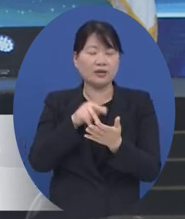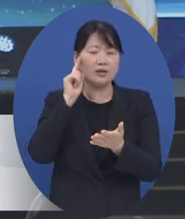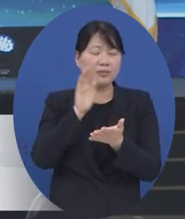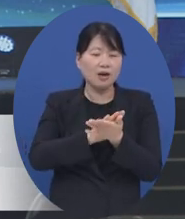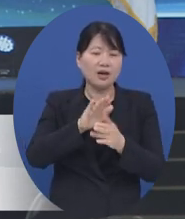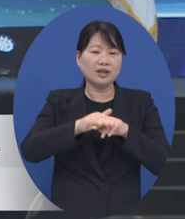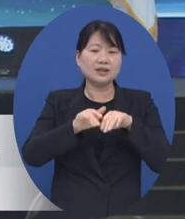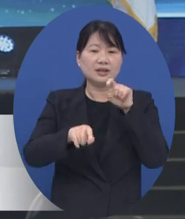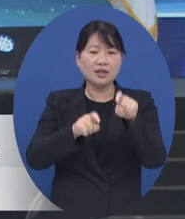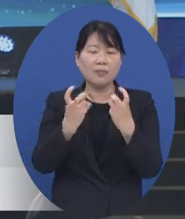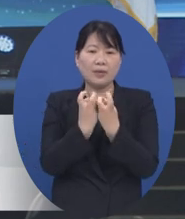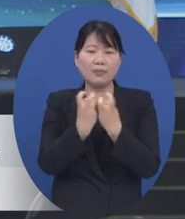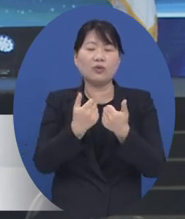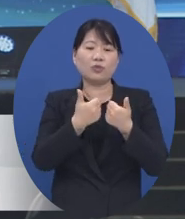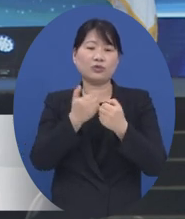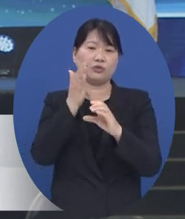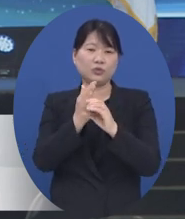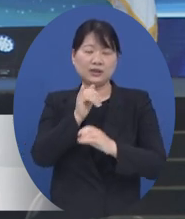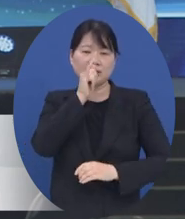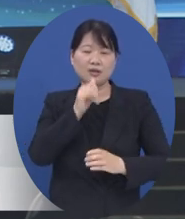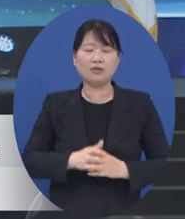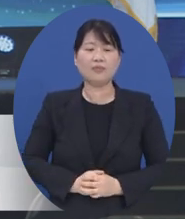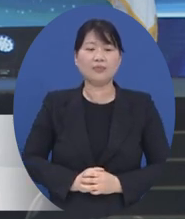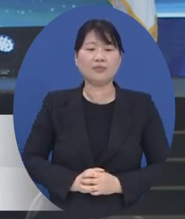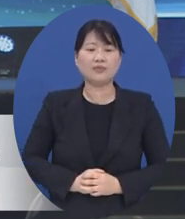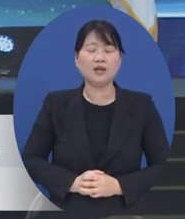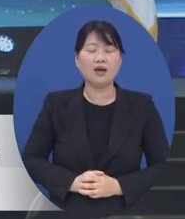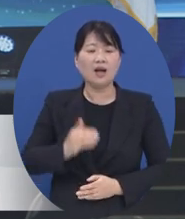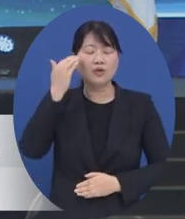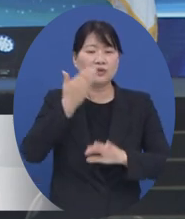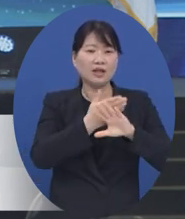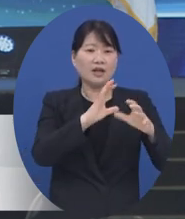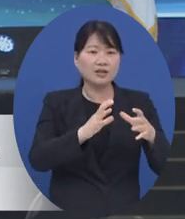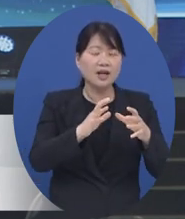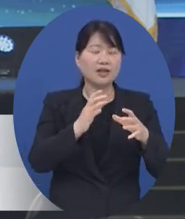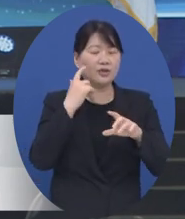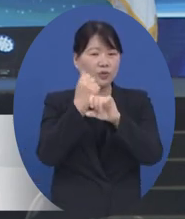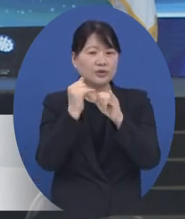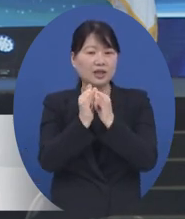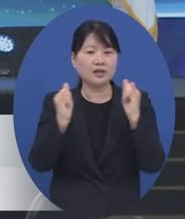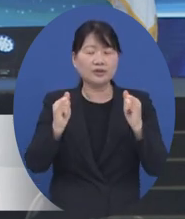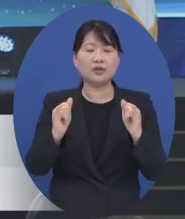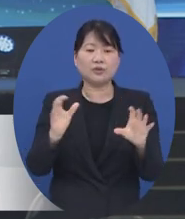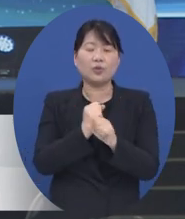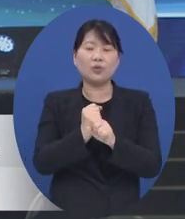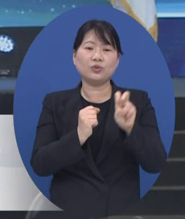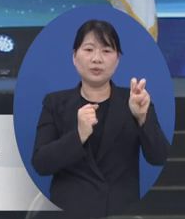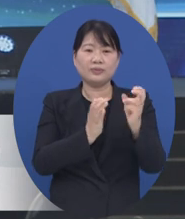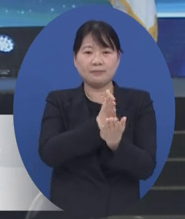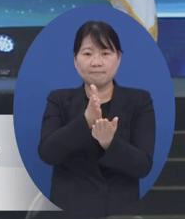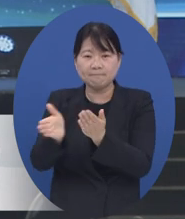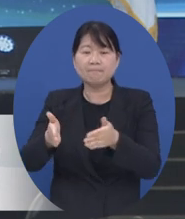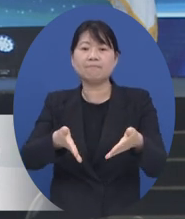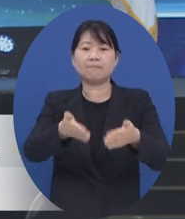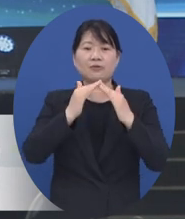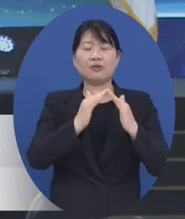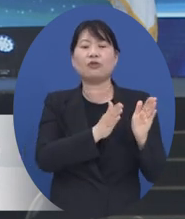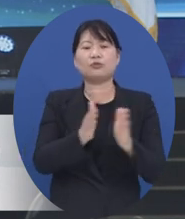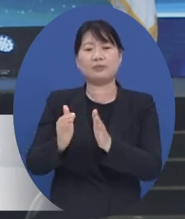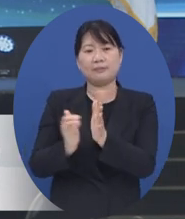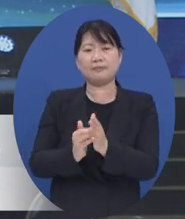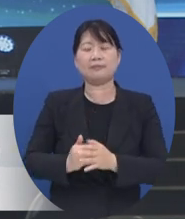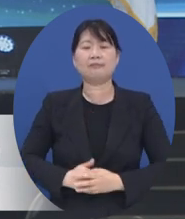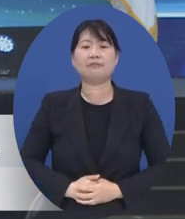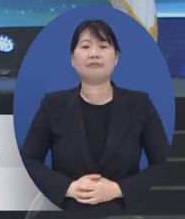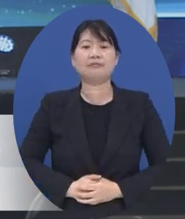평화의 실천 방안을 논의하는 장인데요. 국내외 석학들과 평화운동 협력 등 총 20개 세션을 마련했습니다. 김태희 기자의